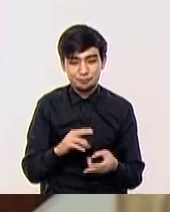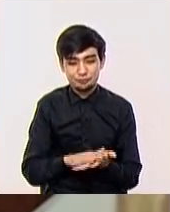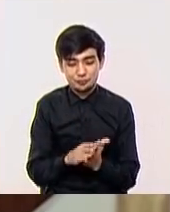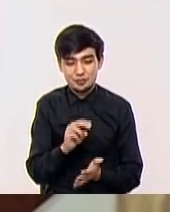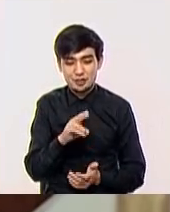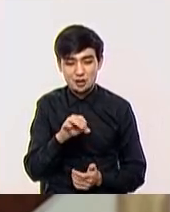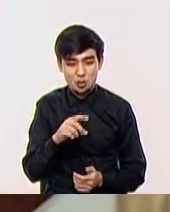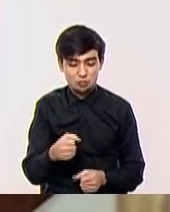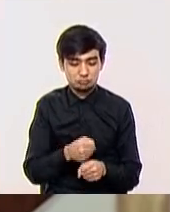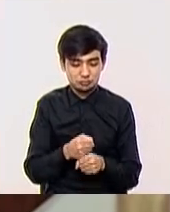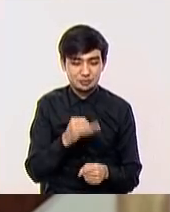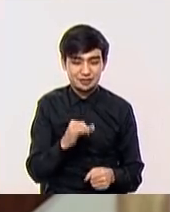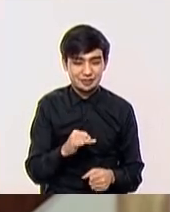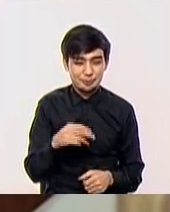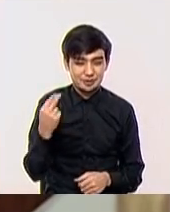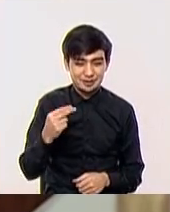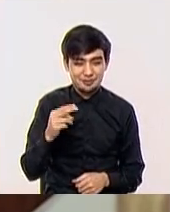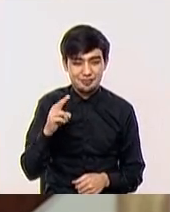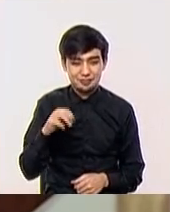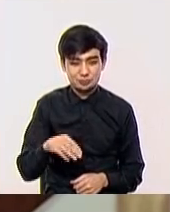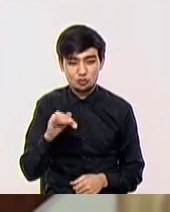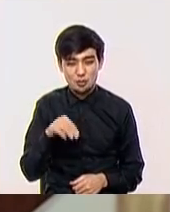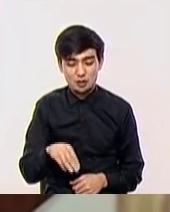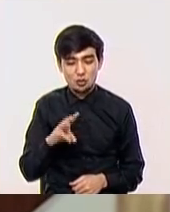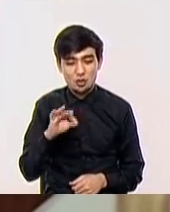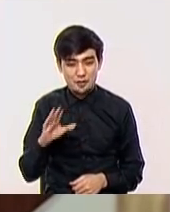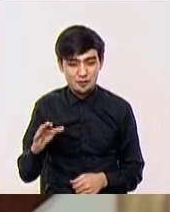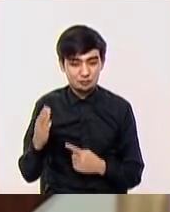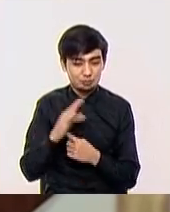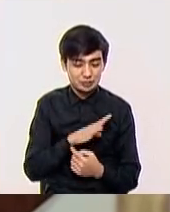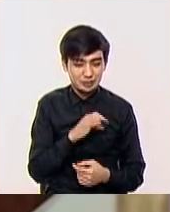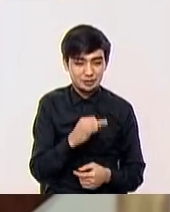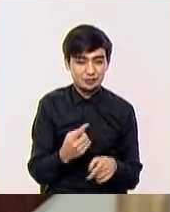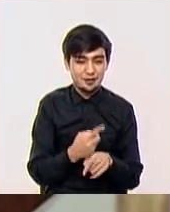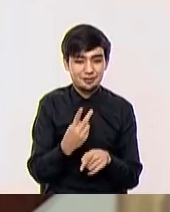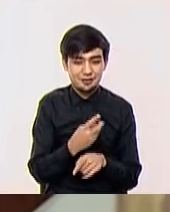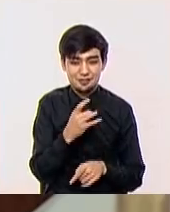шақырамын. Еліміздің президенті Қасым-Жомарт Кемелұлы Тоқаев бірнеше рет